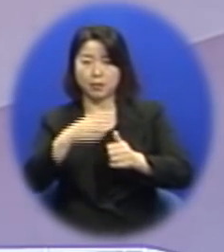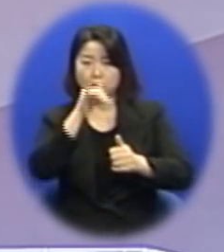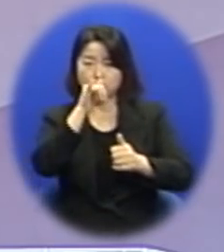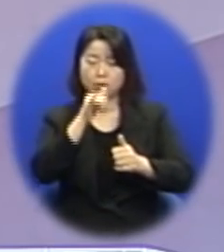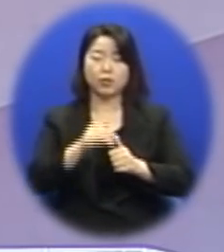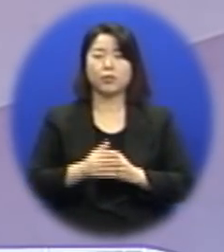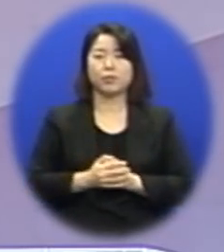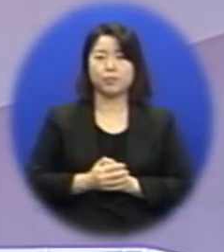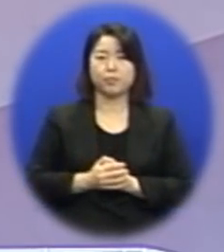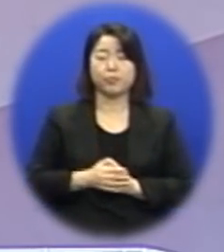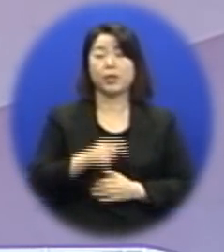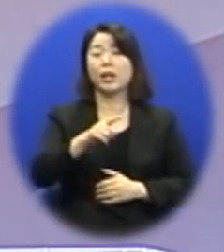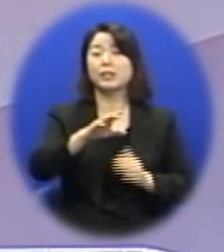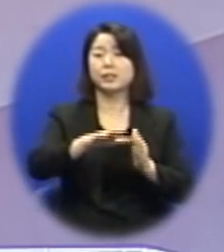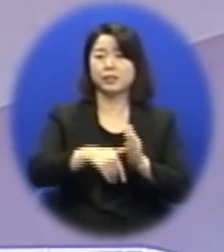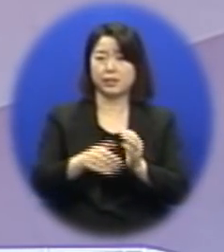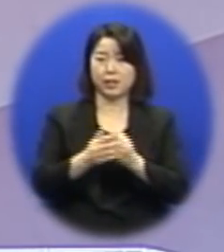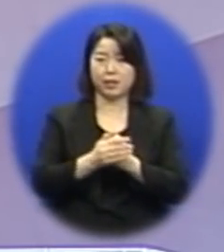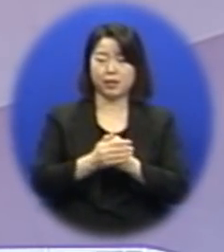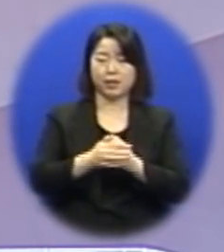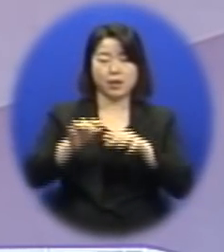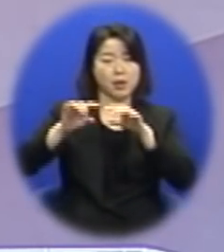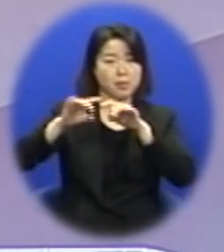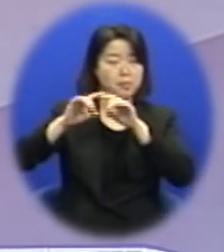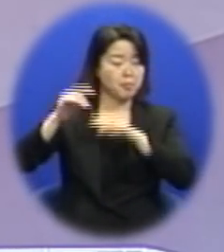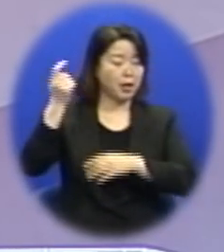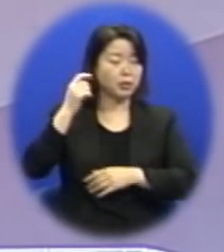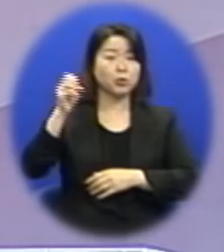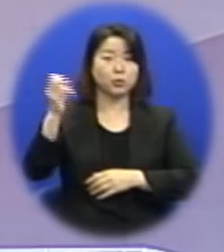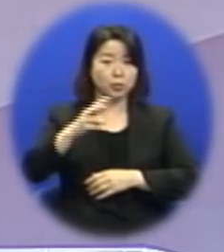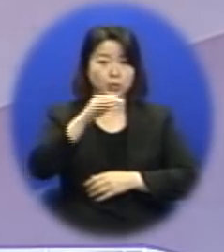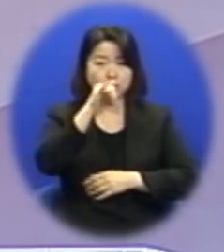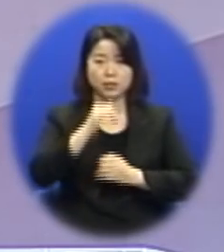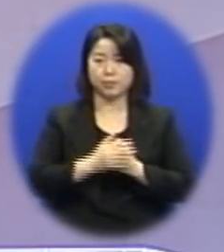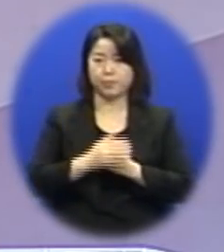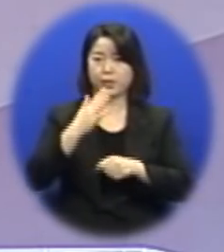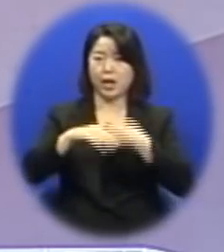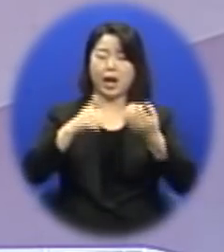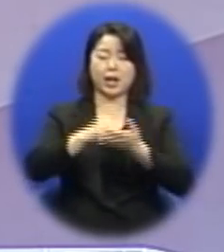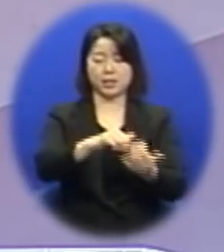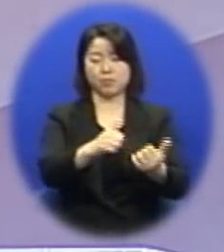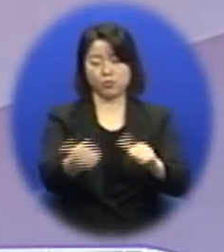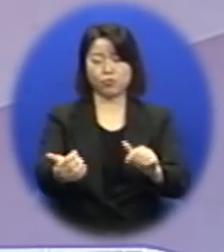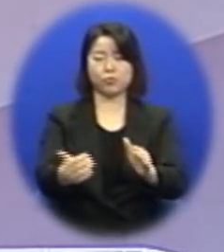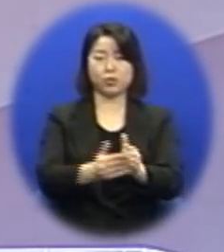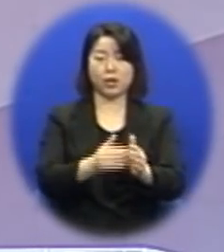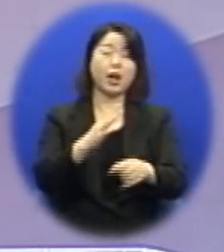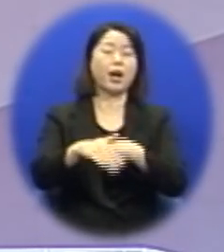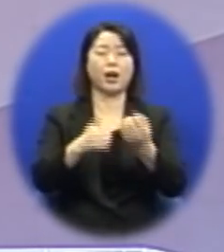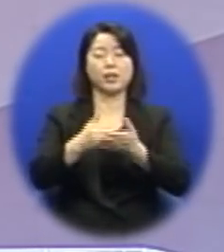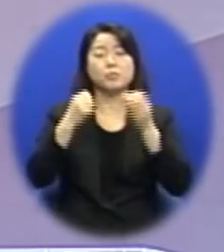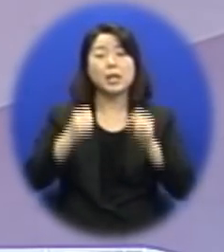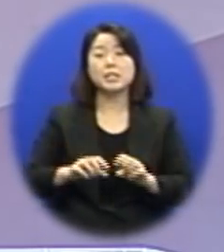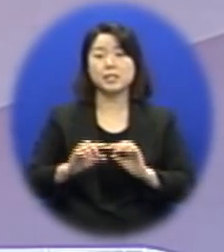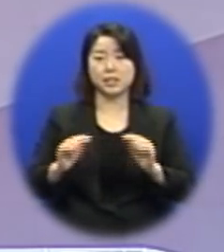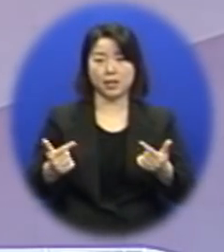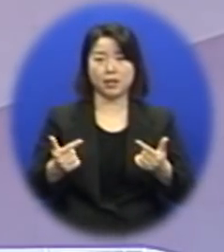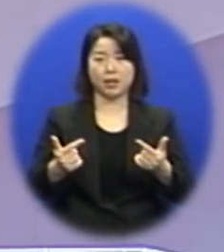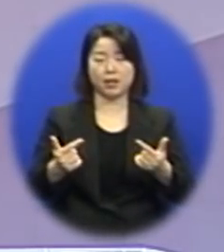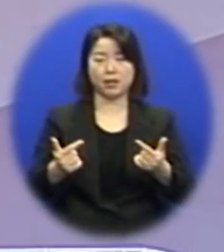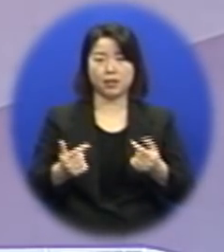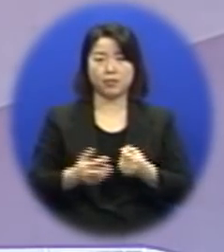빈정거리다 그때 방송이 나옵니다 하나님은 하나님은 안